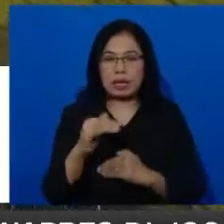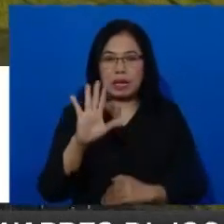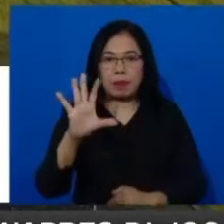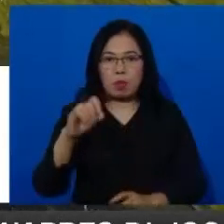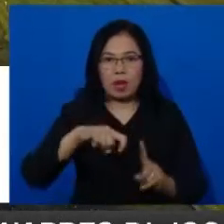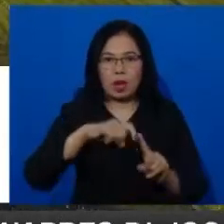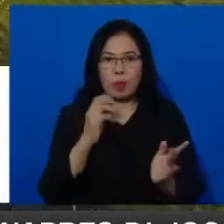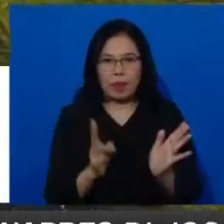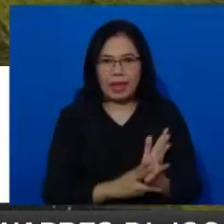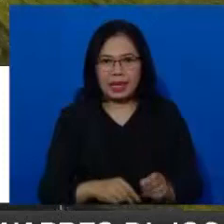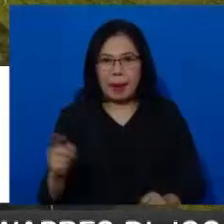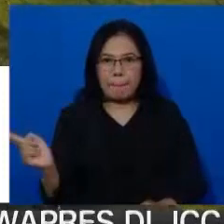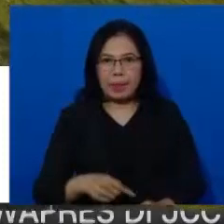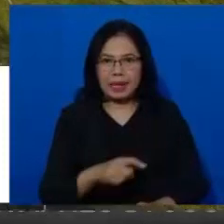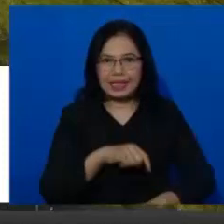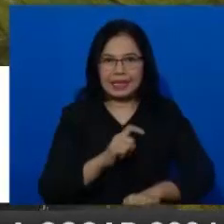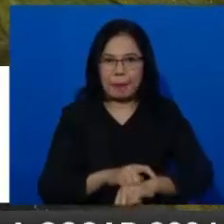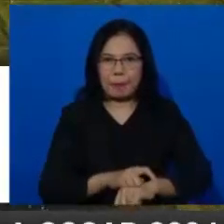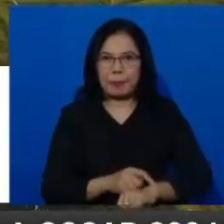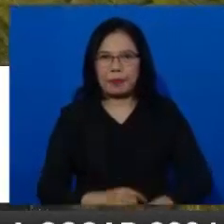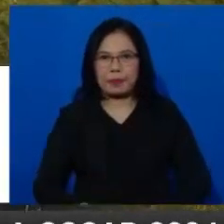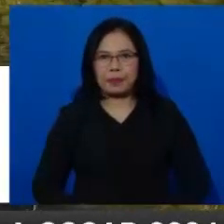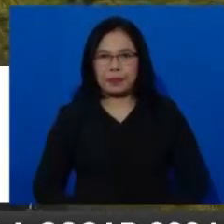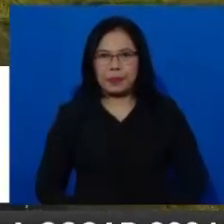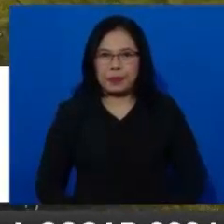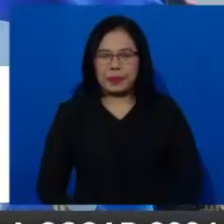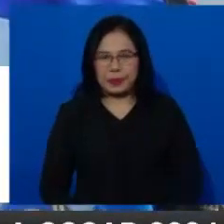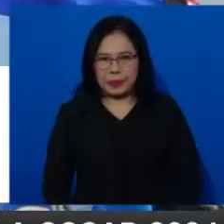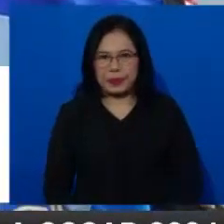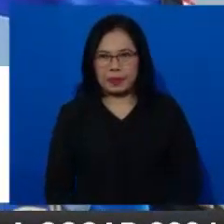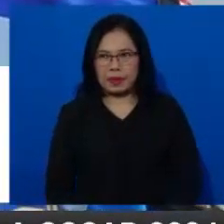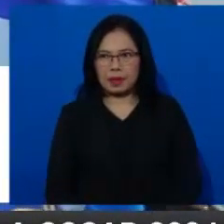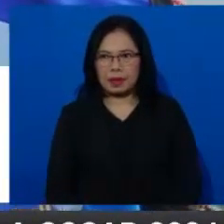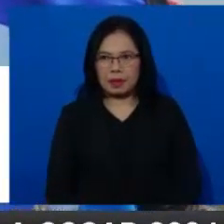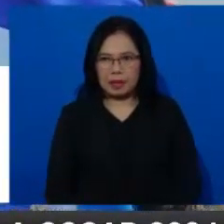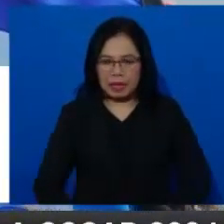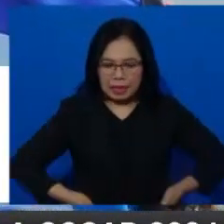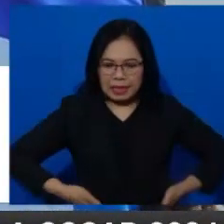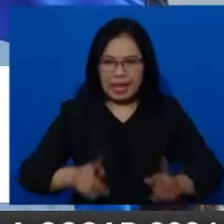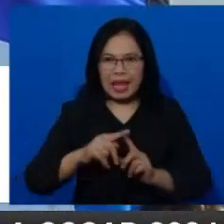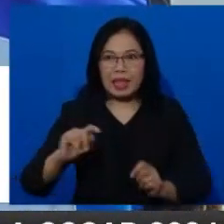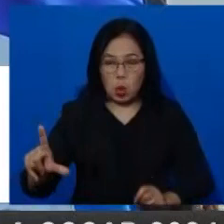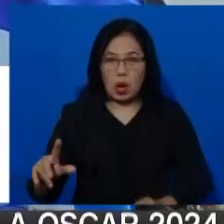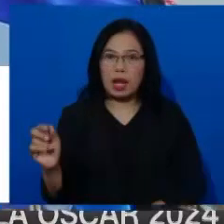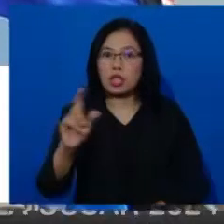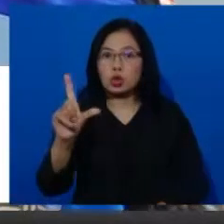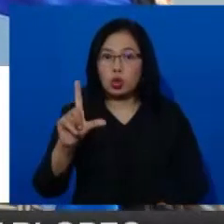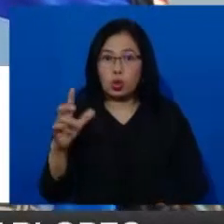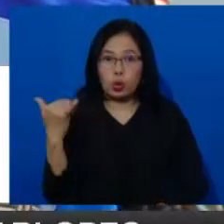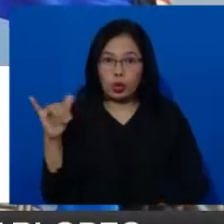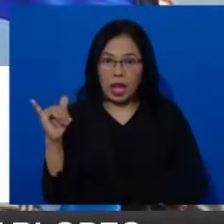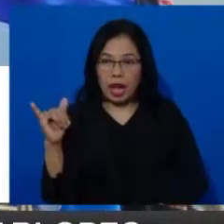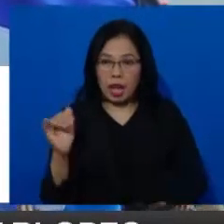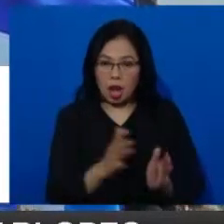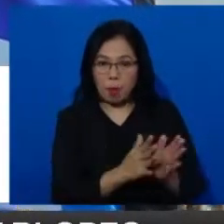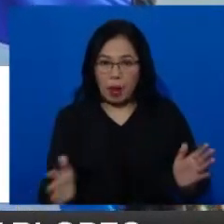km per jam. Fungsional terhadap jalan tol Solo-Yogyakarta YIA Kulon Progo ini dengan